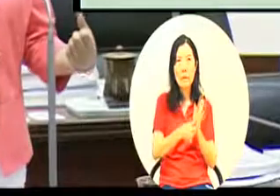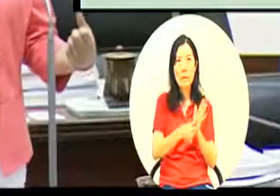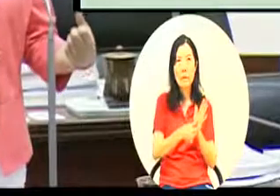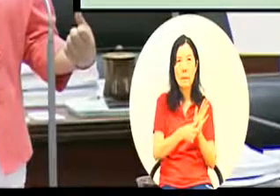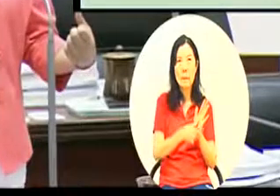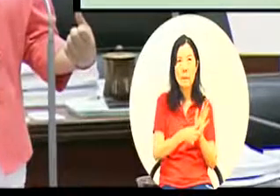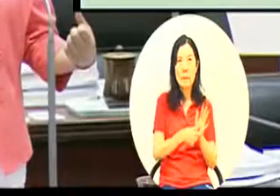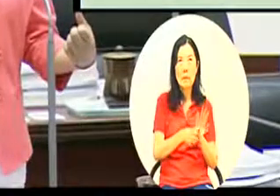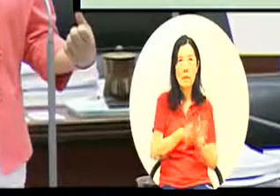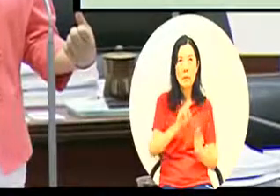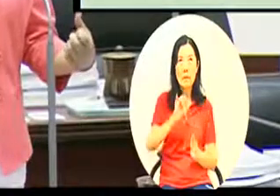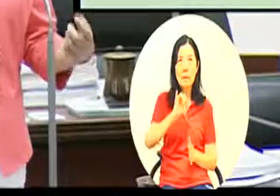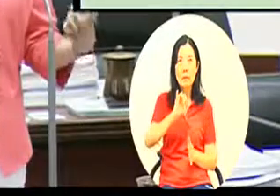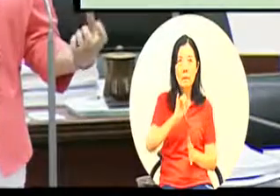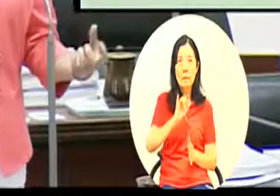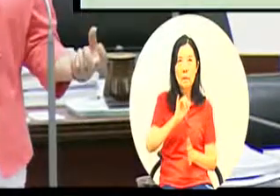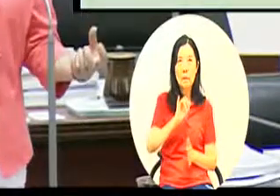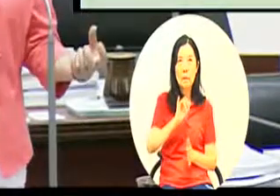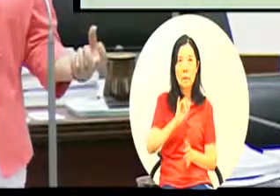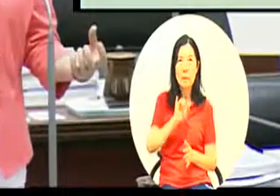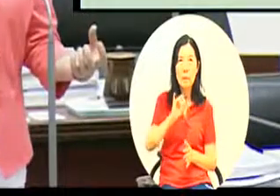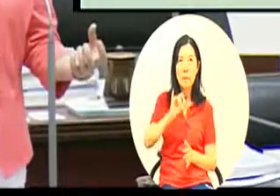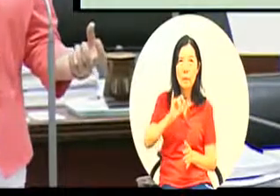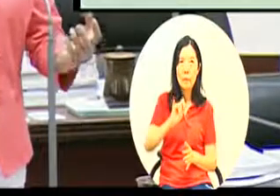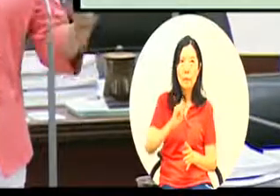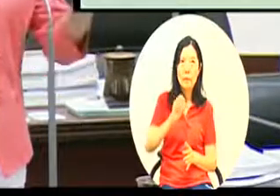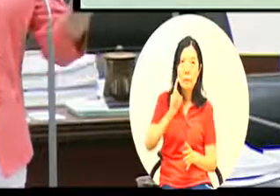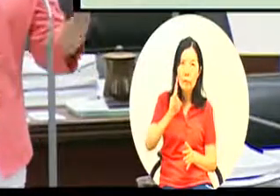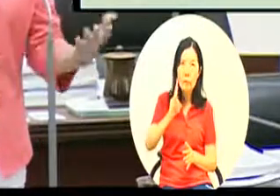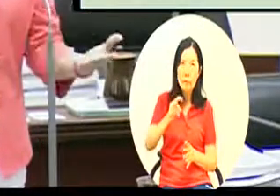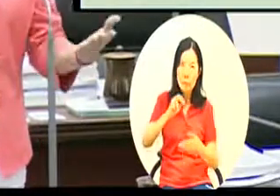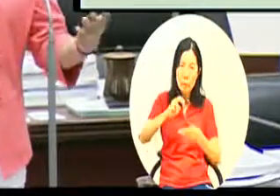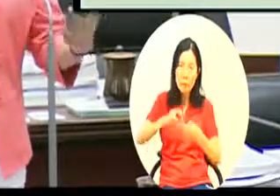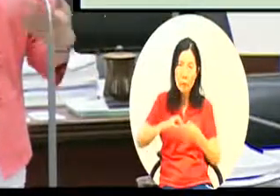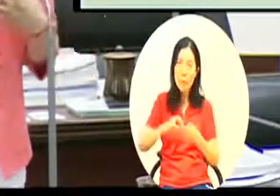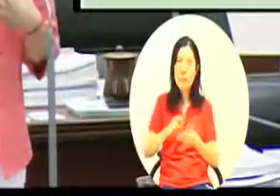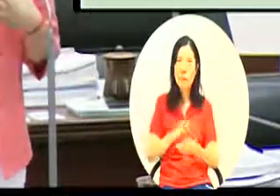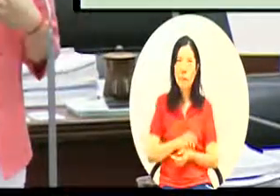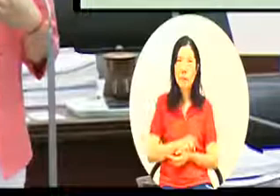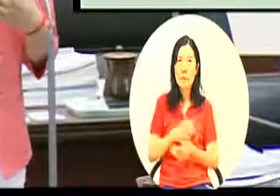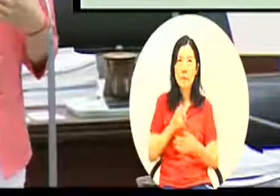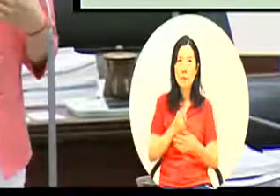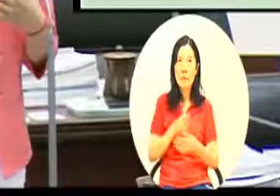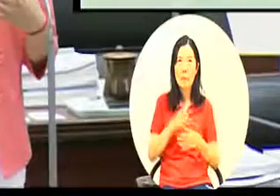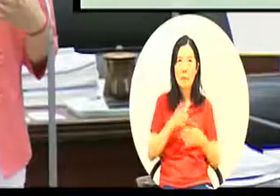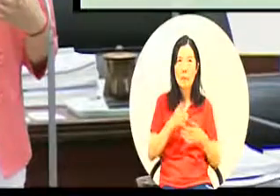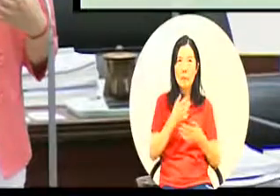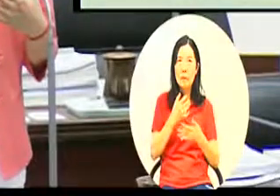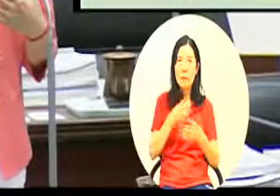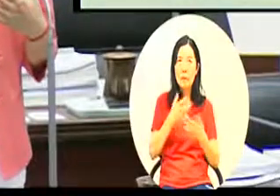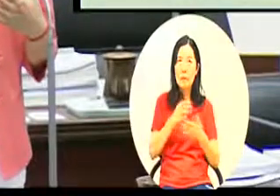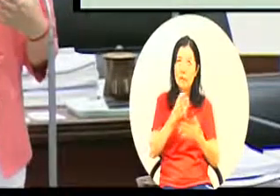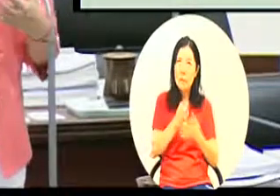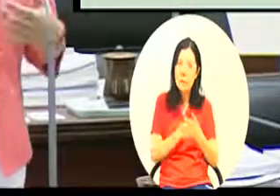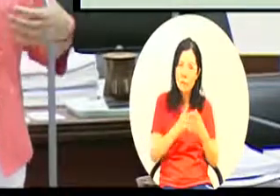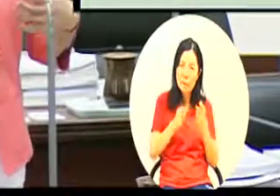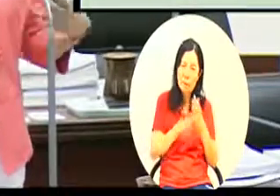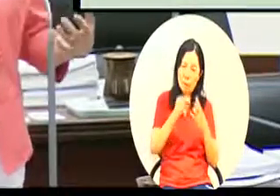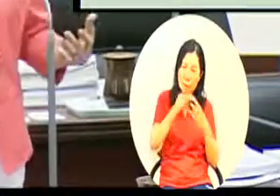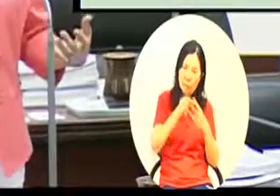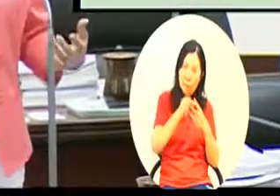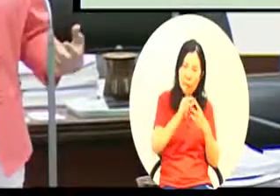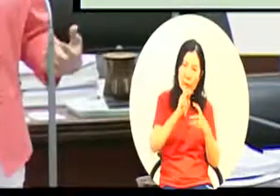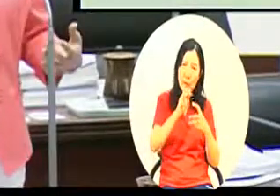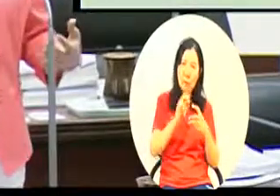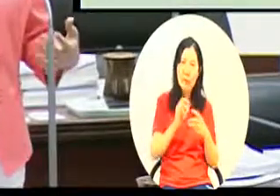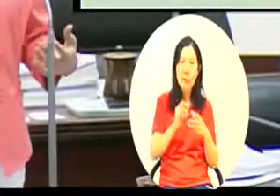ID， 或是住址也好，不要说只留下一个哦，我姓李，我就留姓李，然后我的联